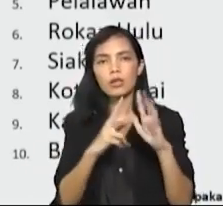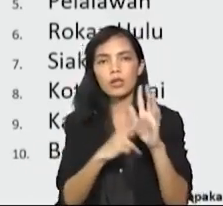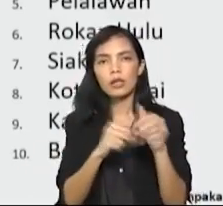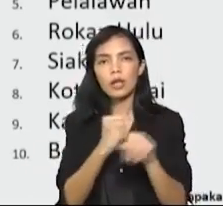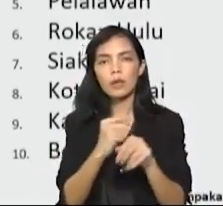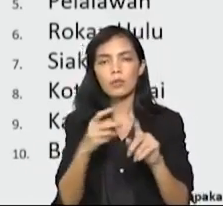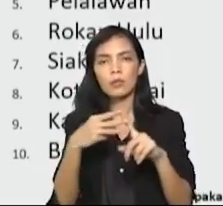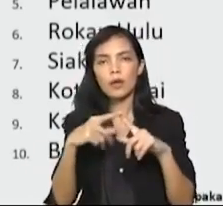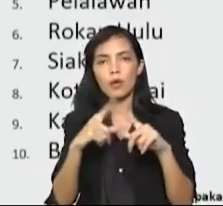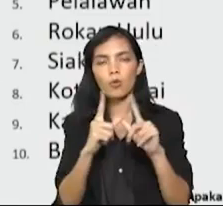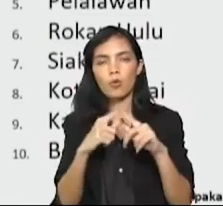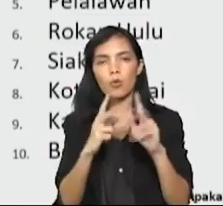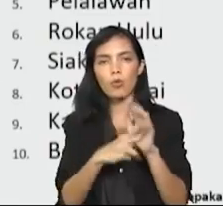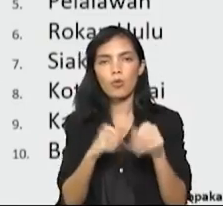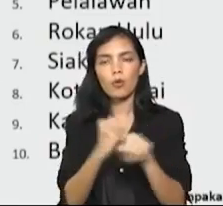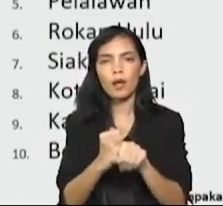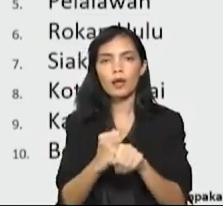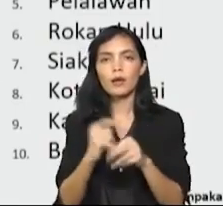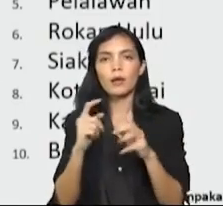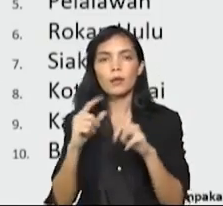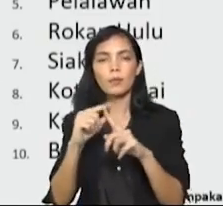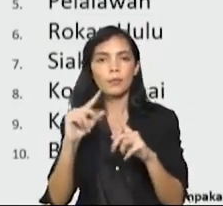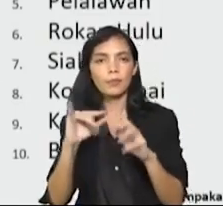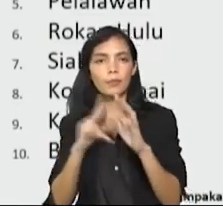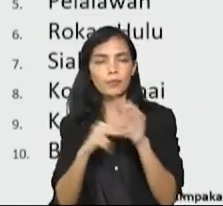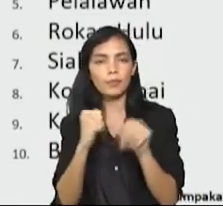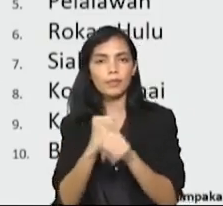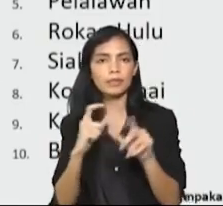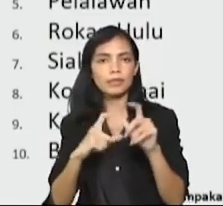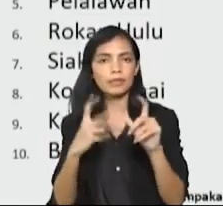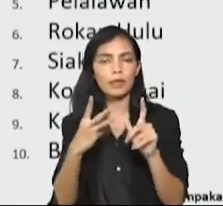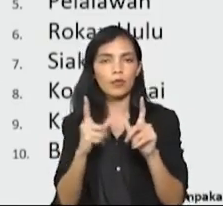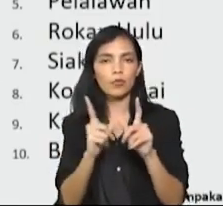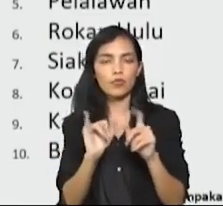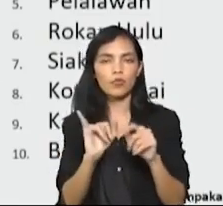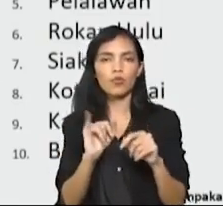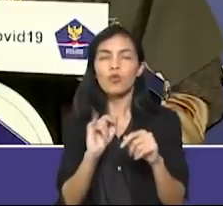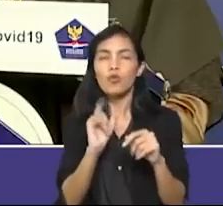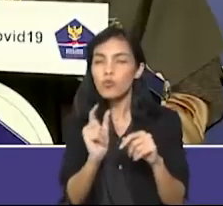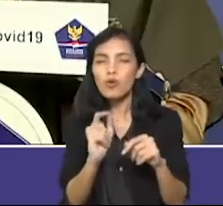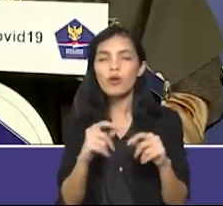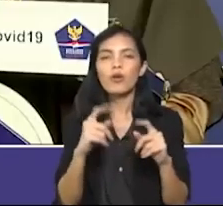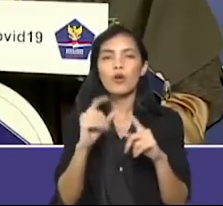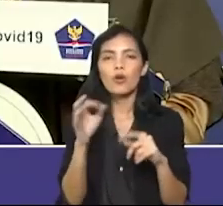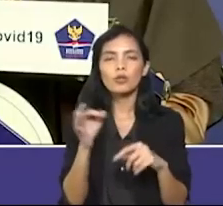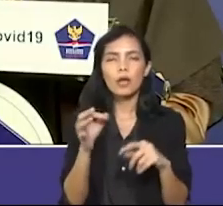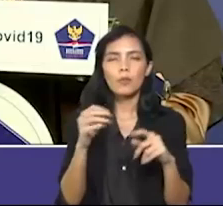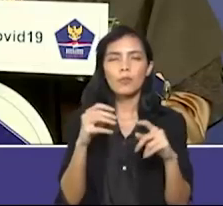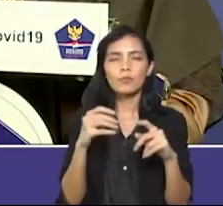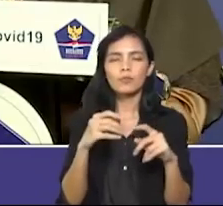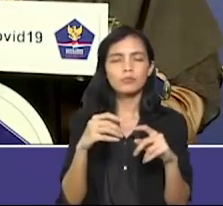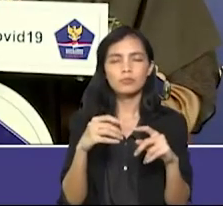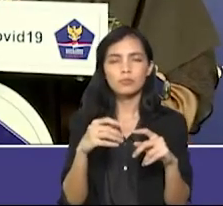Pringsewu Tulang Bawang Barat Kota Metro Lampung Selatan Lampung Utara